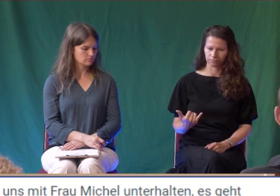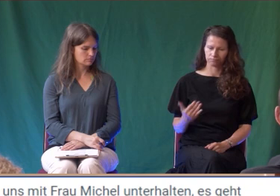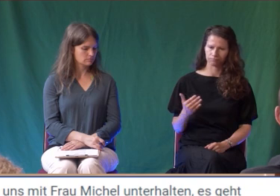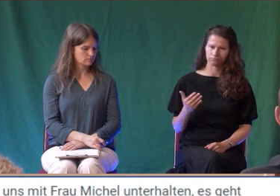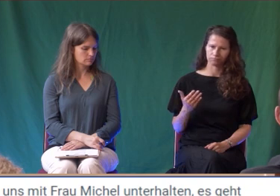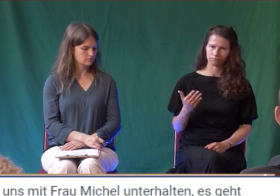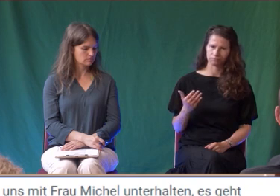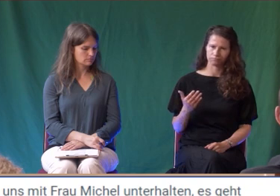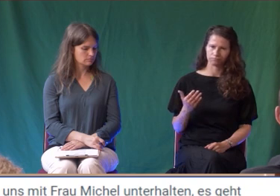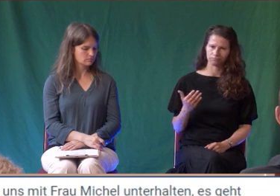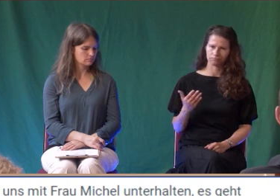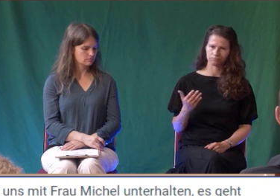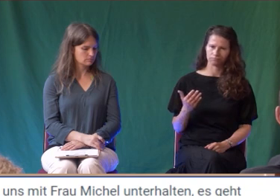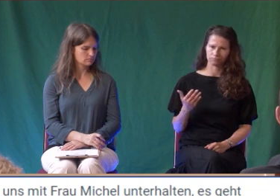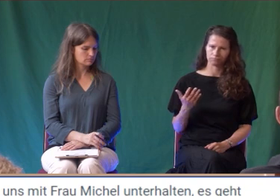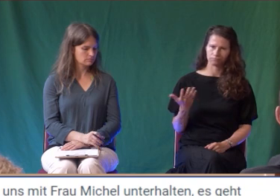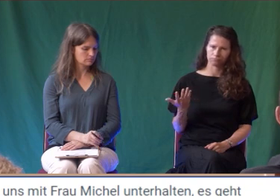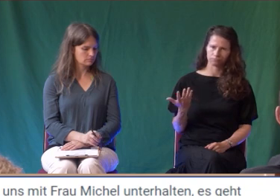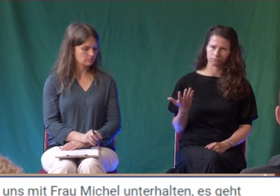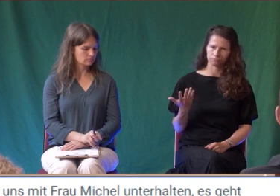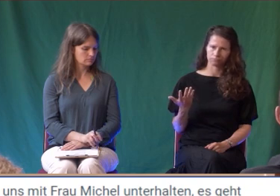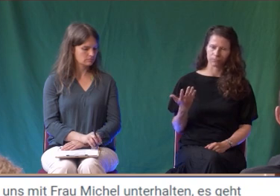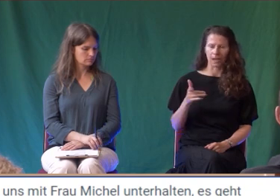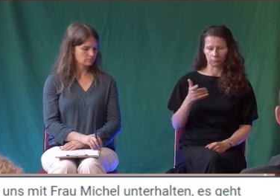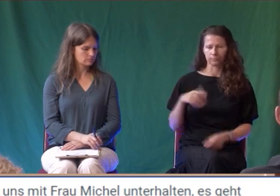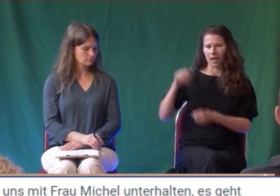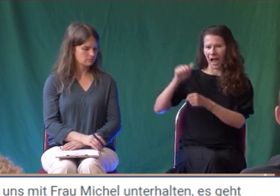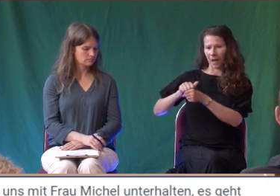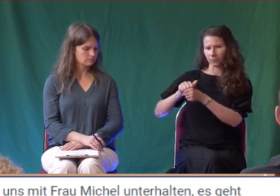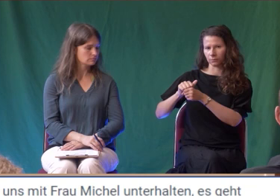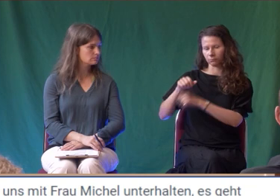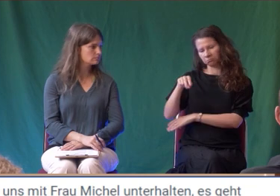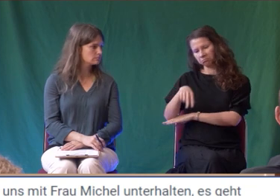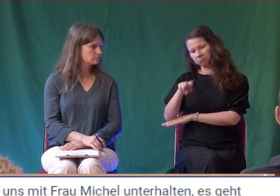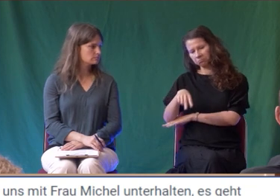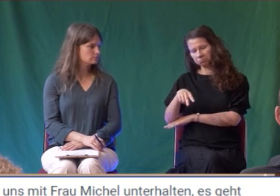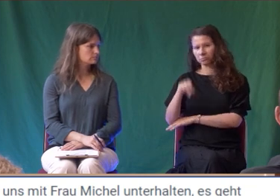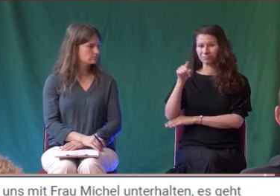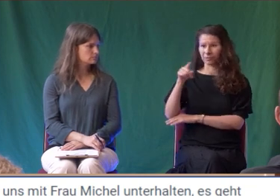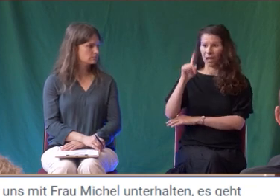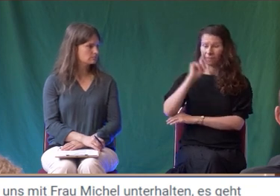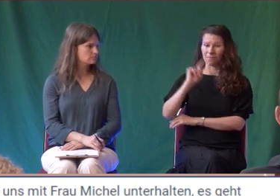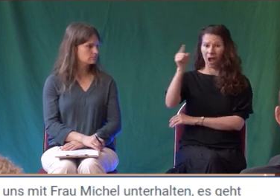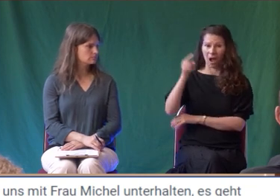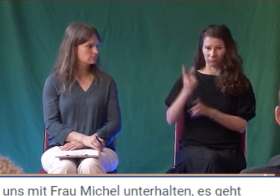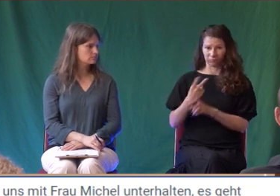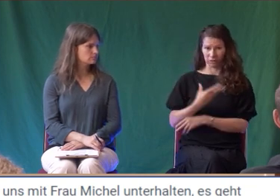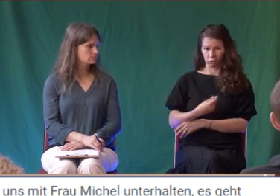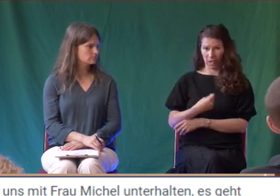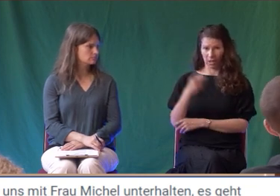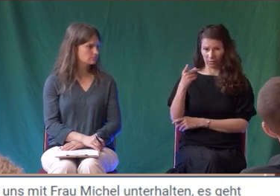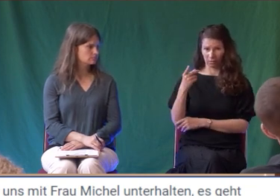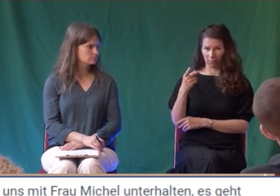Einschätzung von Ämtern schnell von einer noch stillenden Mutter weggenommen wird ist das erreichbare Höchstmaß